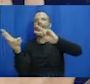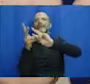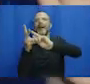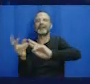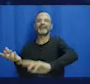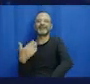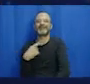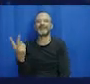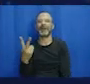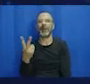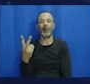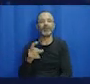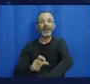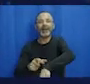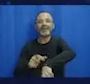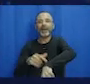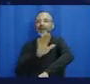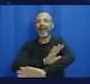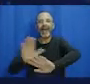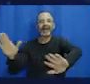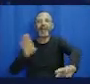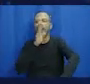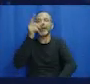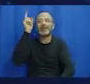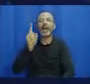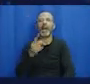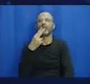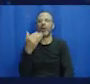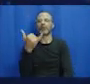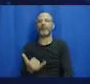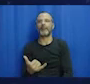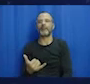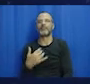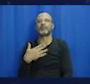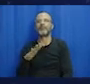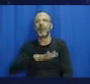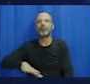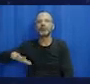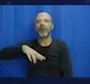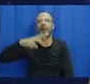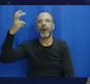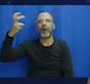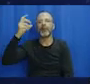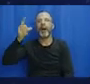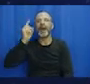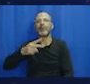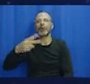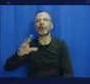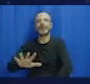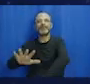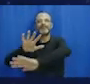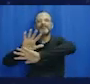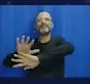الدم بالضبط، ده أوقف في شلال الدم. يعني أنا عندي مشكلتي بدها تنحل إسا الآن في مجتمعنا العربي. إذن يجب أن يكون هناك رادع